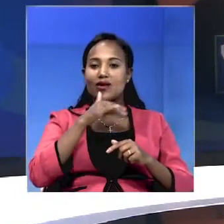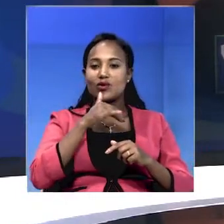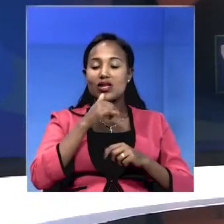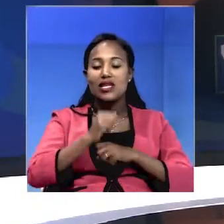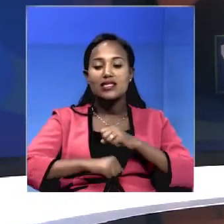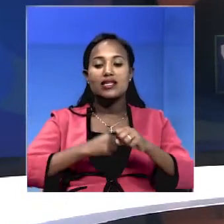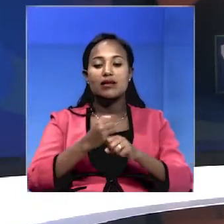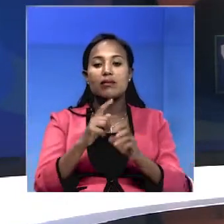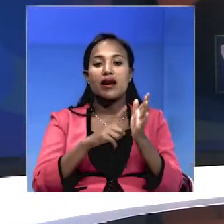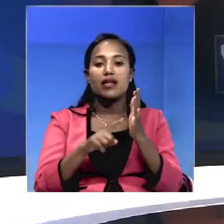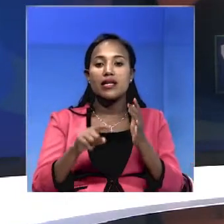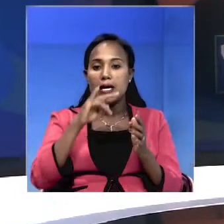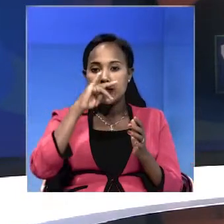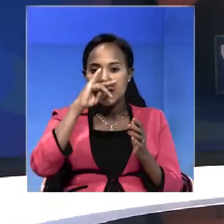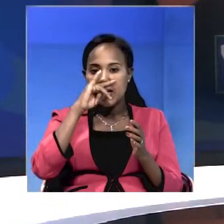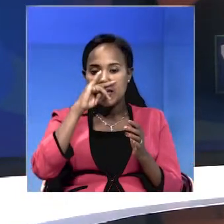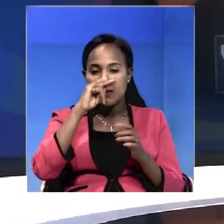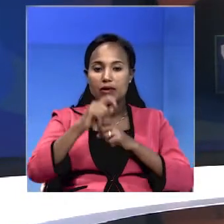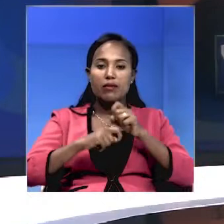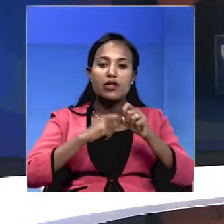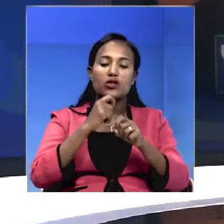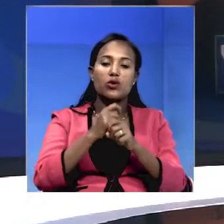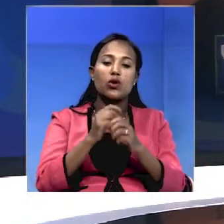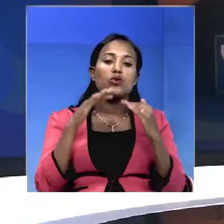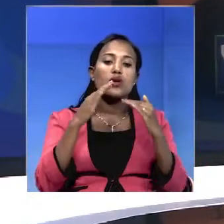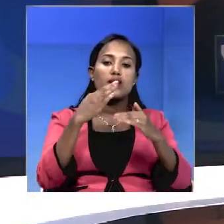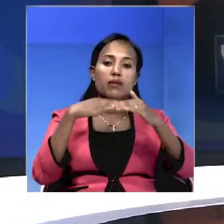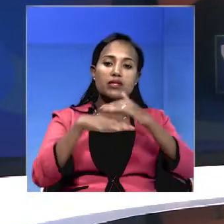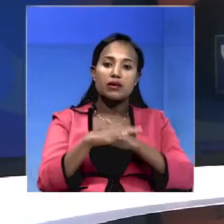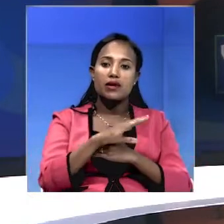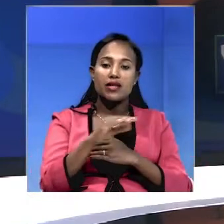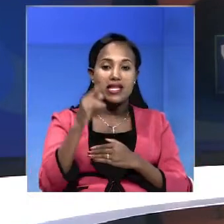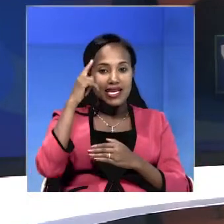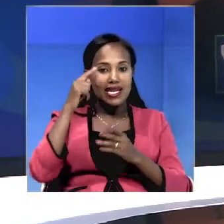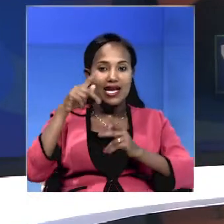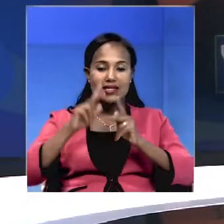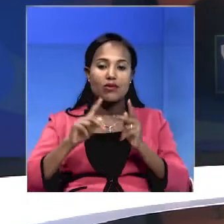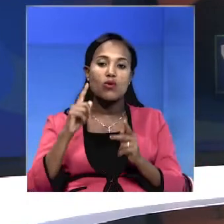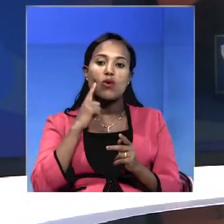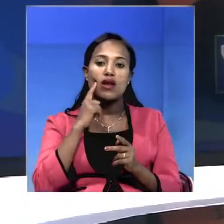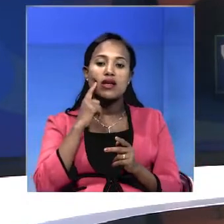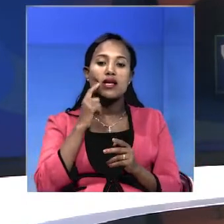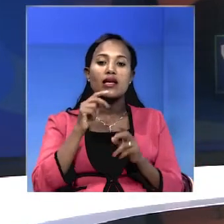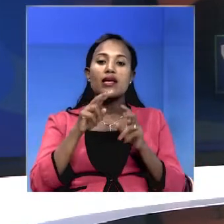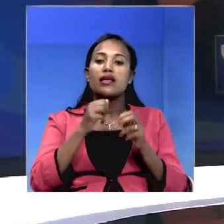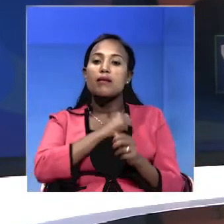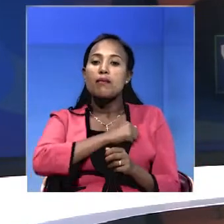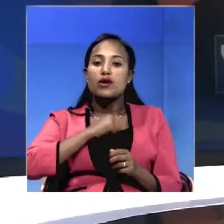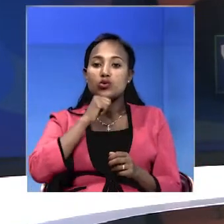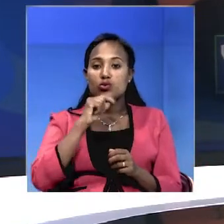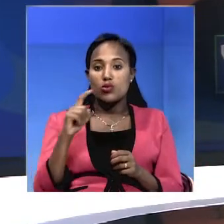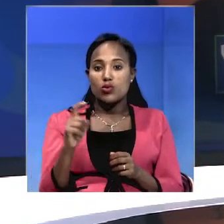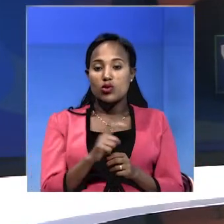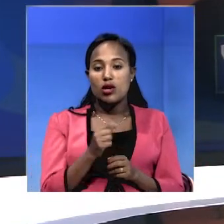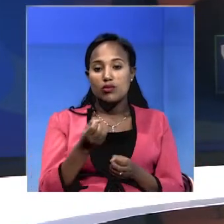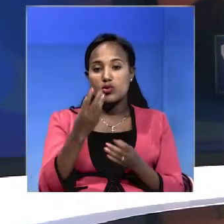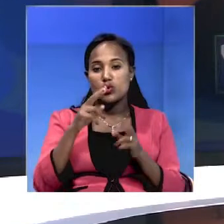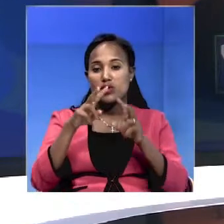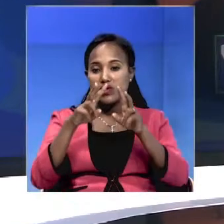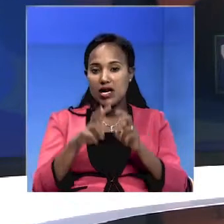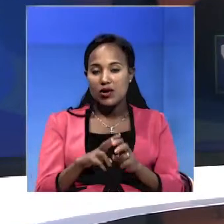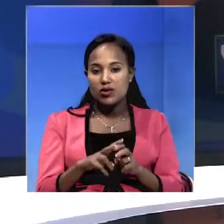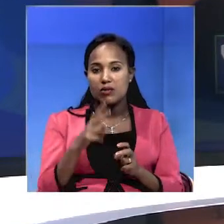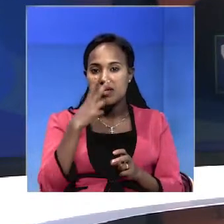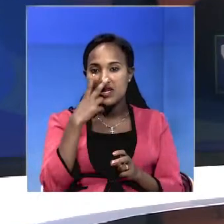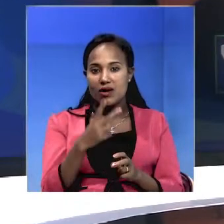ለሰቆቃ መዳረግ ህፃናትን በለጋርሚያቸው ለጦርነት መማገዳቸው ለትግራይ ህዝብ እንኳን የማይራሩ ለመሆናቸው ከብዙዎች ግፎች አንዱ